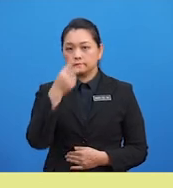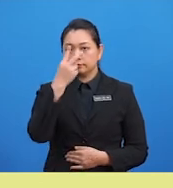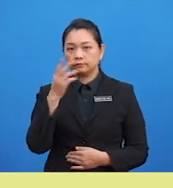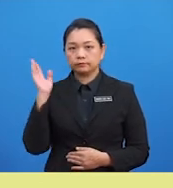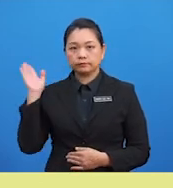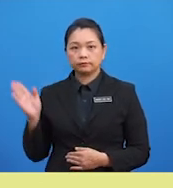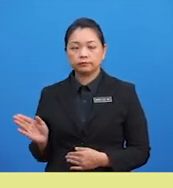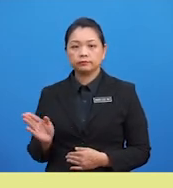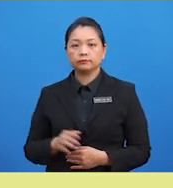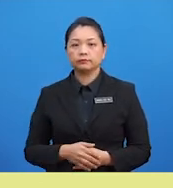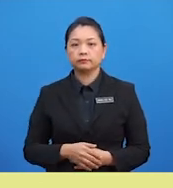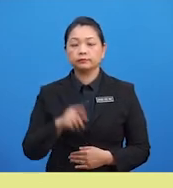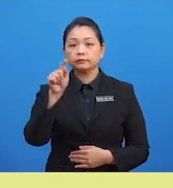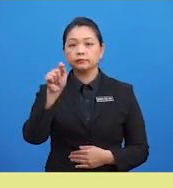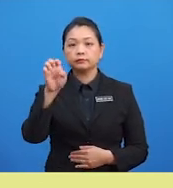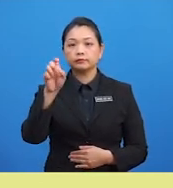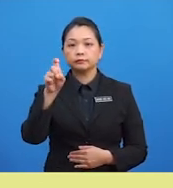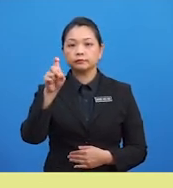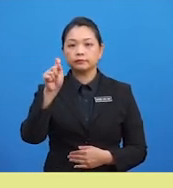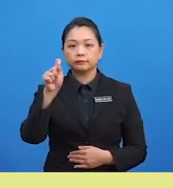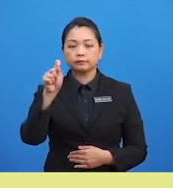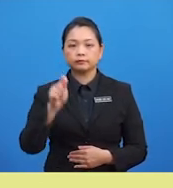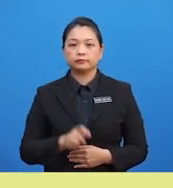iaitu teks.